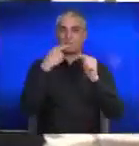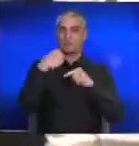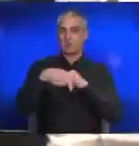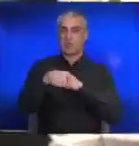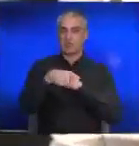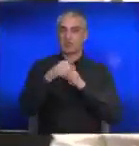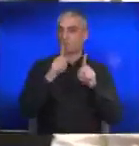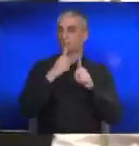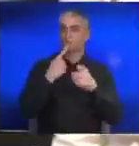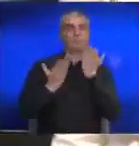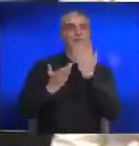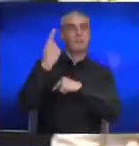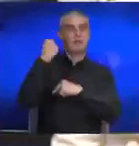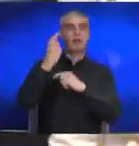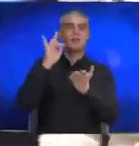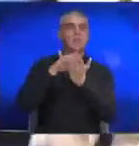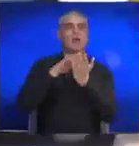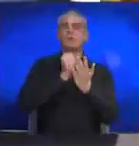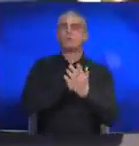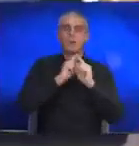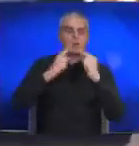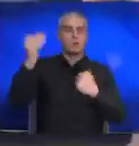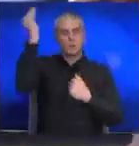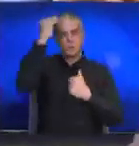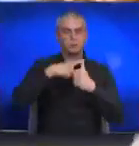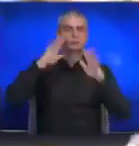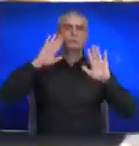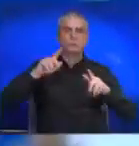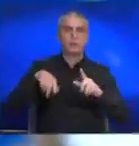עברו, הנוכחות של כל הדתות, דרוזים, מוסלמים, נוצרים, כמובן יהודים.